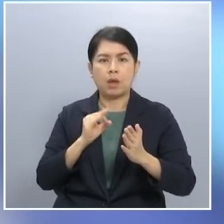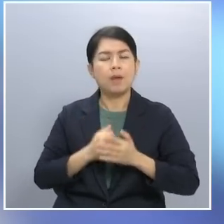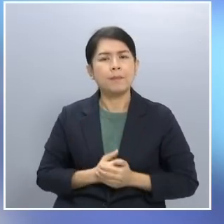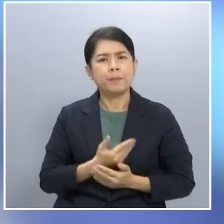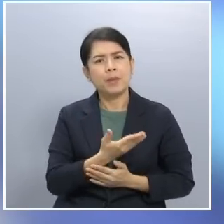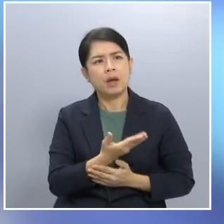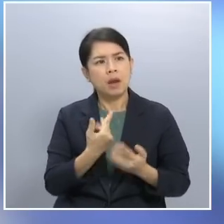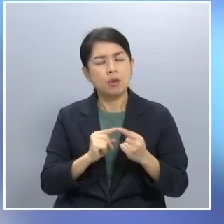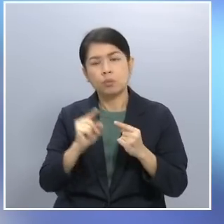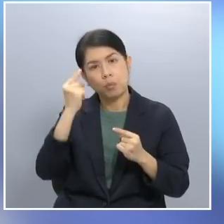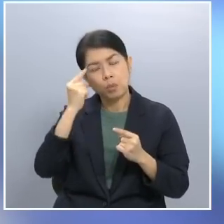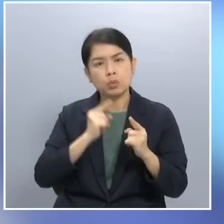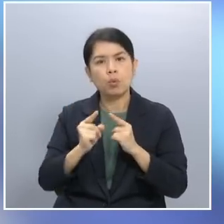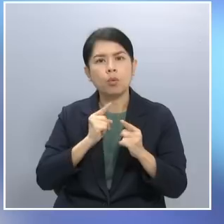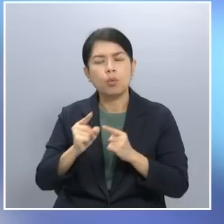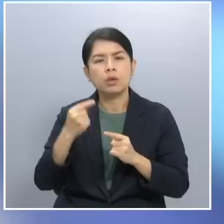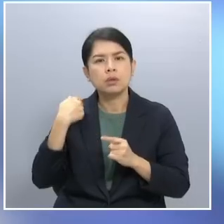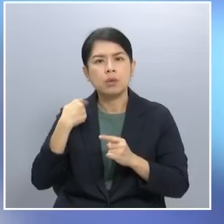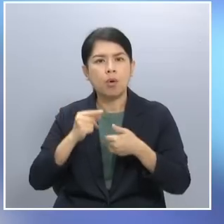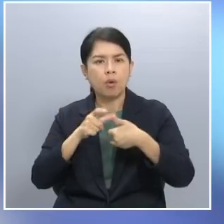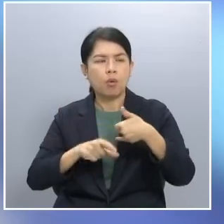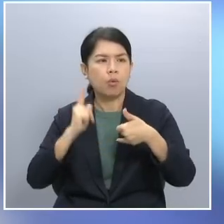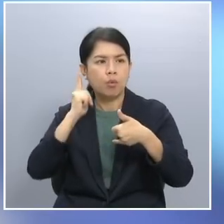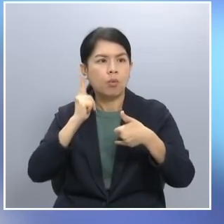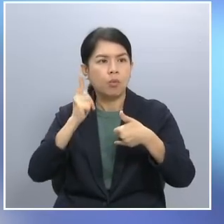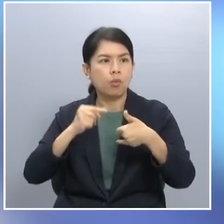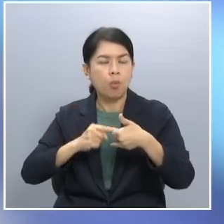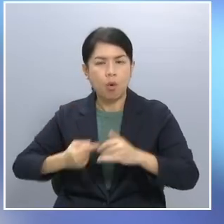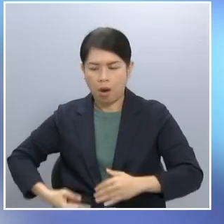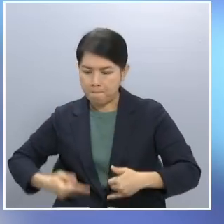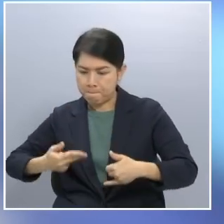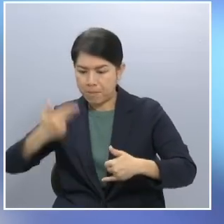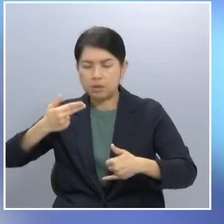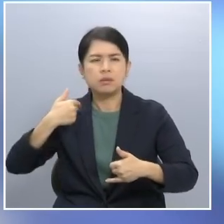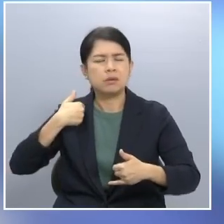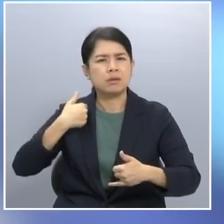หนลุงเนี่ยชักปืนยิงนะฮะผู้ชมครับเดี๋ยวลองฟังเสียงตรงช่วงนี้หน่อยนะฮะ